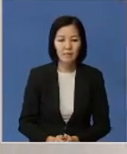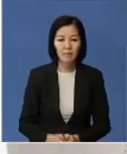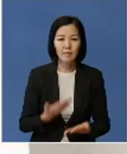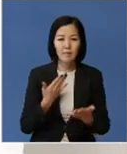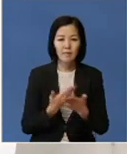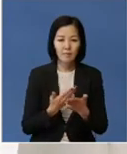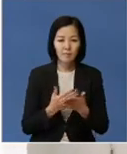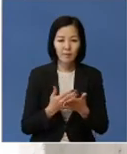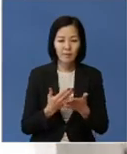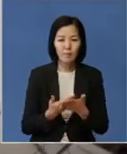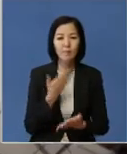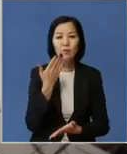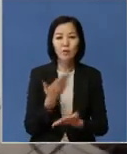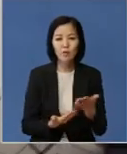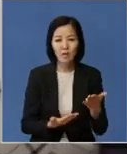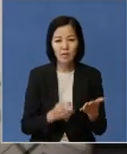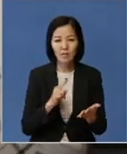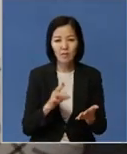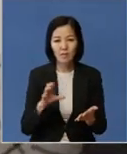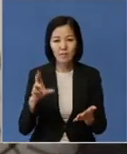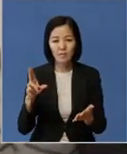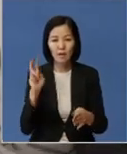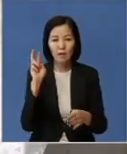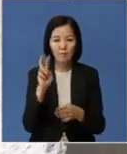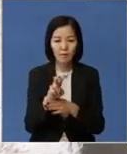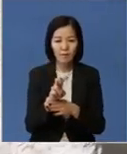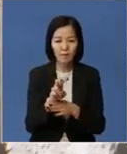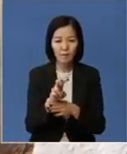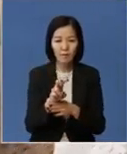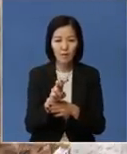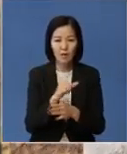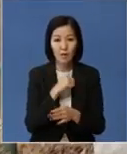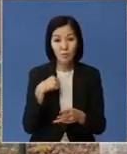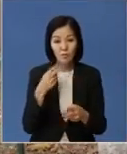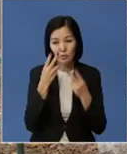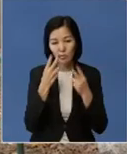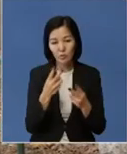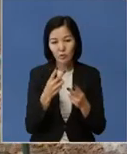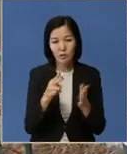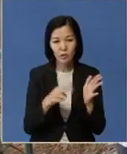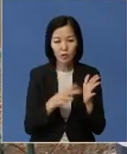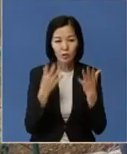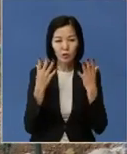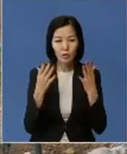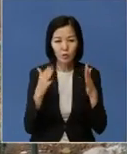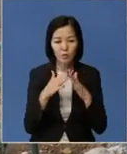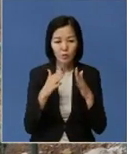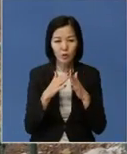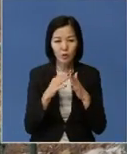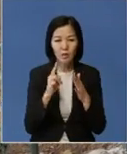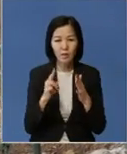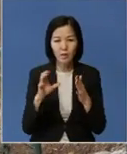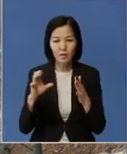Мәселенің мән-жайын білмек болып пәтер иелері кооперативіне бардық. Міне өздеріңіз көріп тұрғандай, біз 7-ші үйдің пәтер иелері